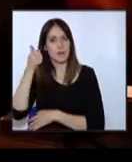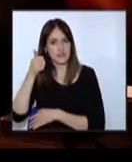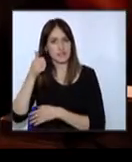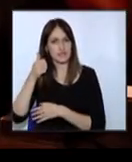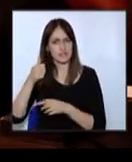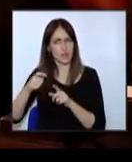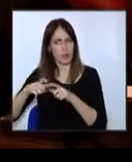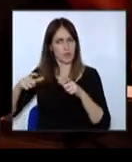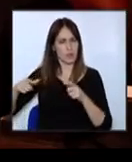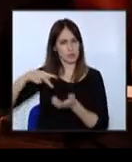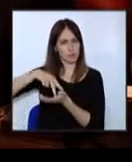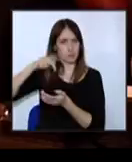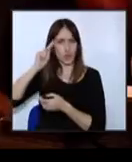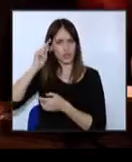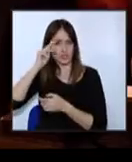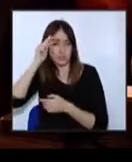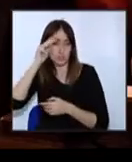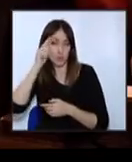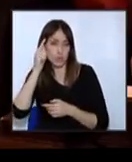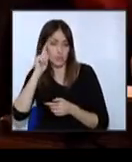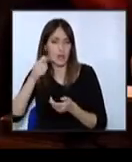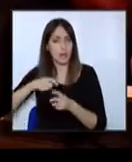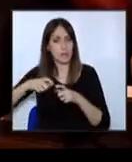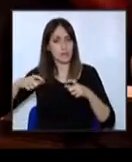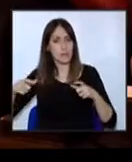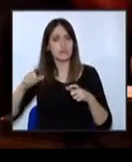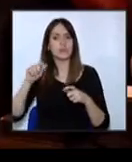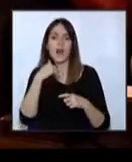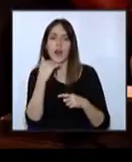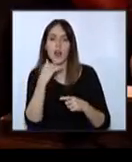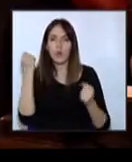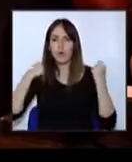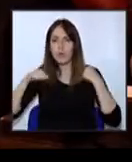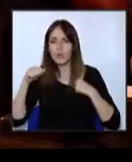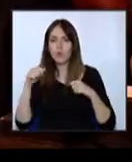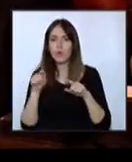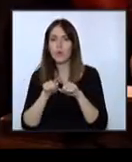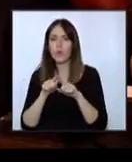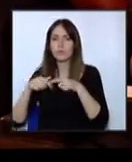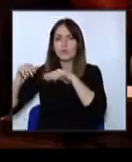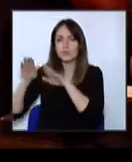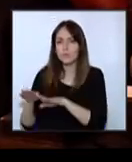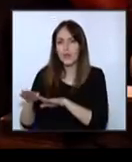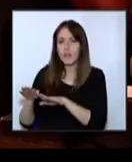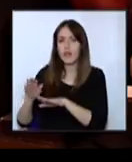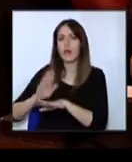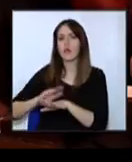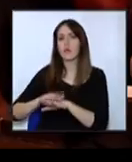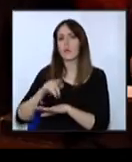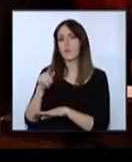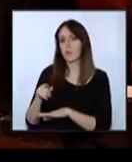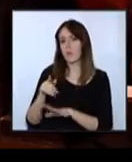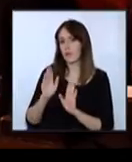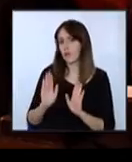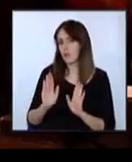mercat medieval, i també ens van dir, no sé si és cert també, que hi va haver alguna actuació que es va suspendre degut a aquest tema, que no hi van